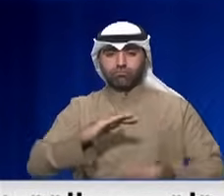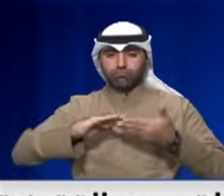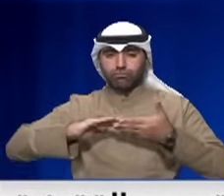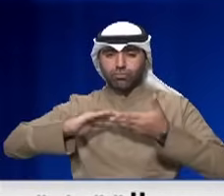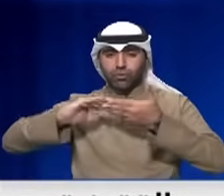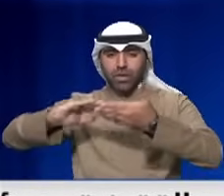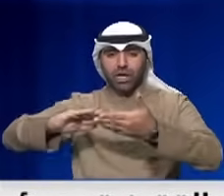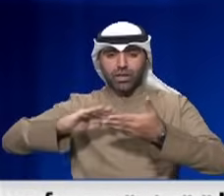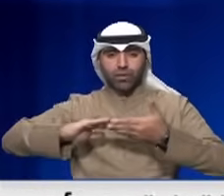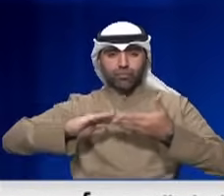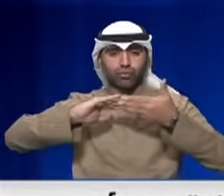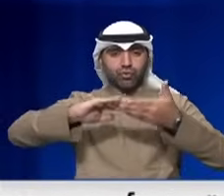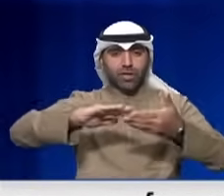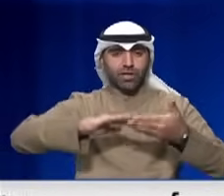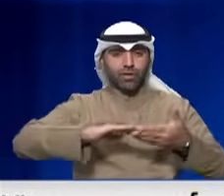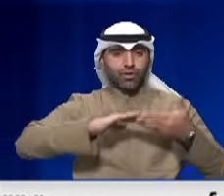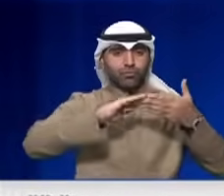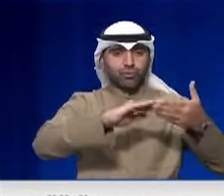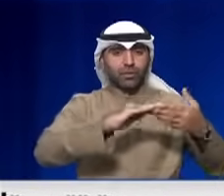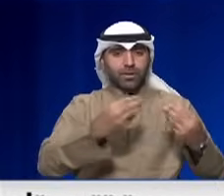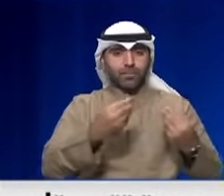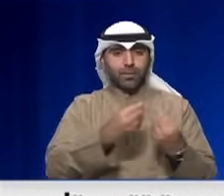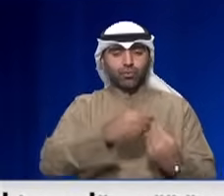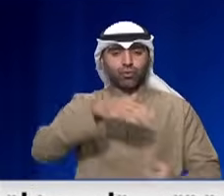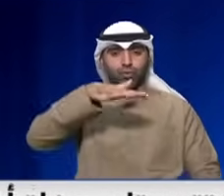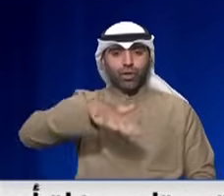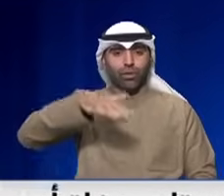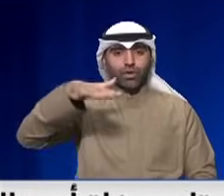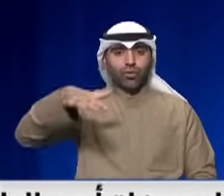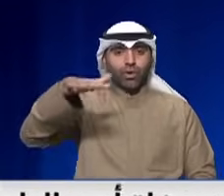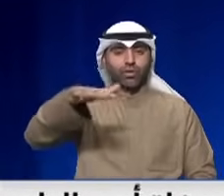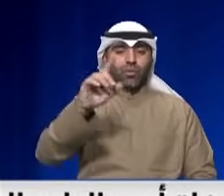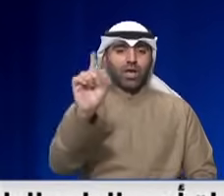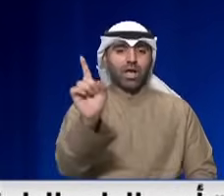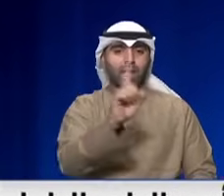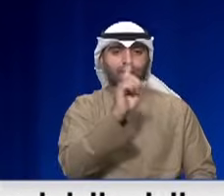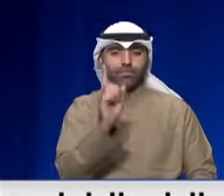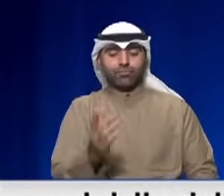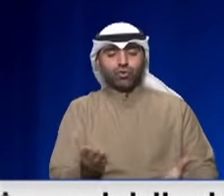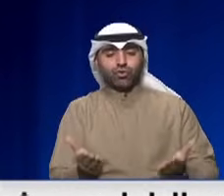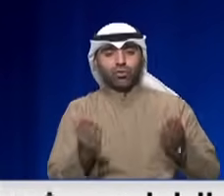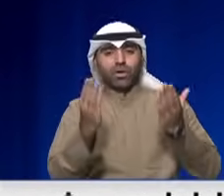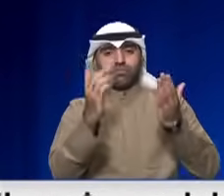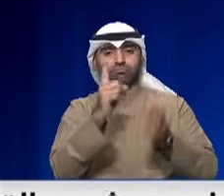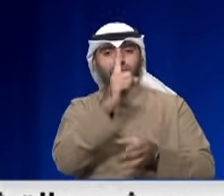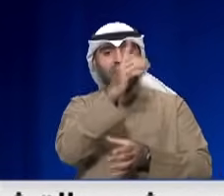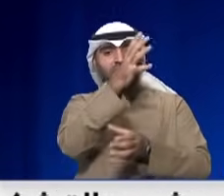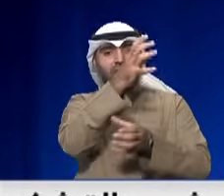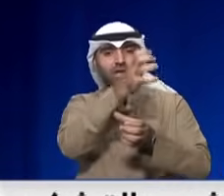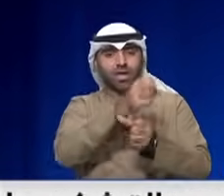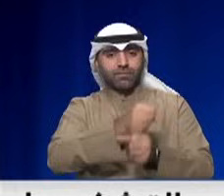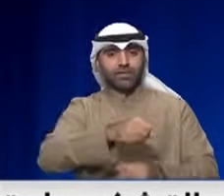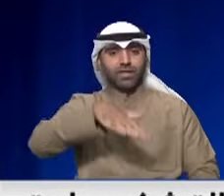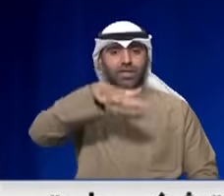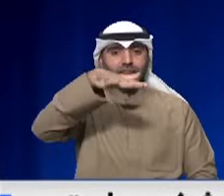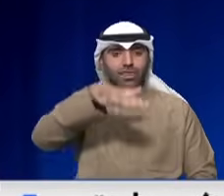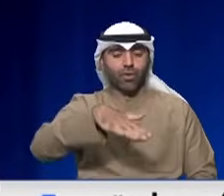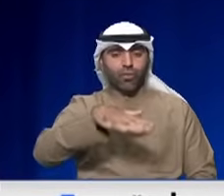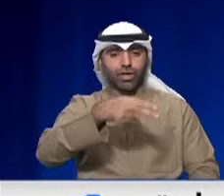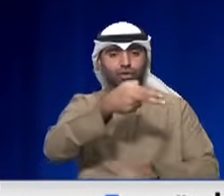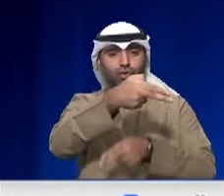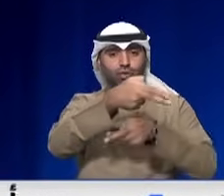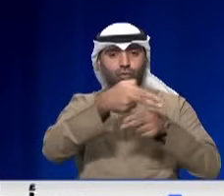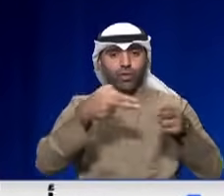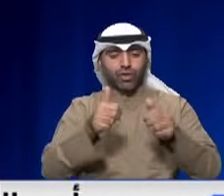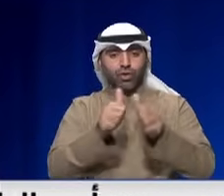والتعاون بين البلدين الصديقين متمني فخامته لسموه رعاه الله والشعب الكويتي جميل الصبر